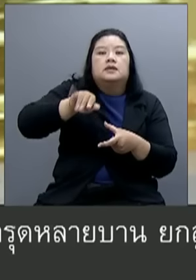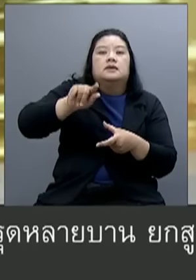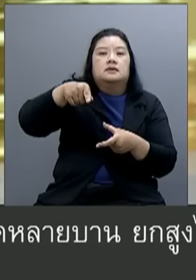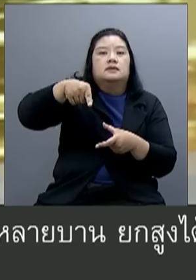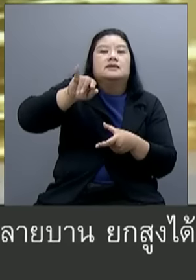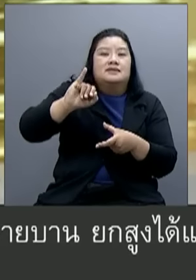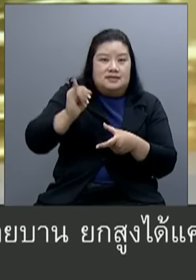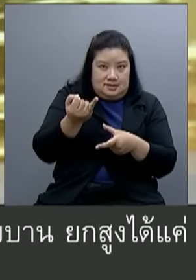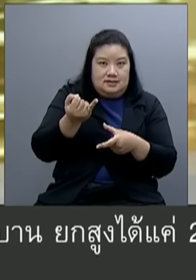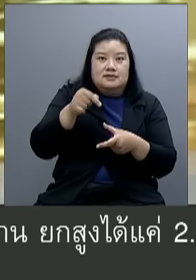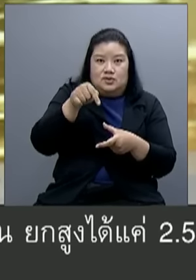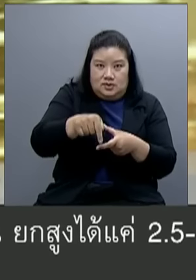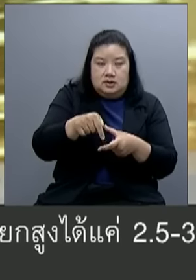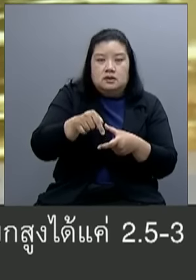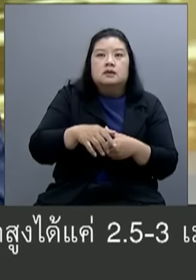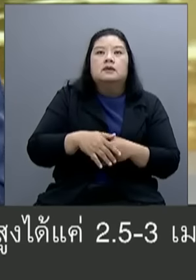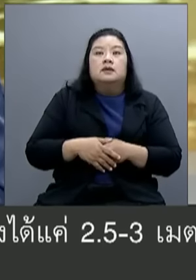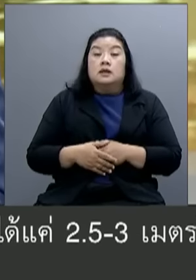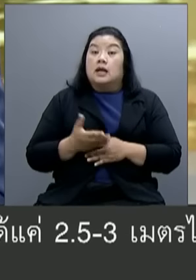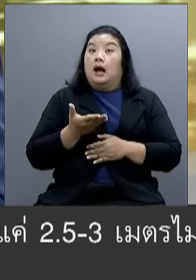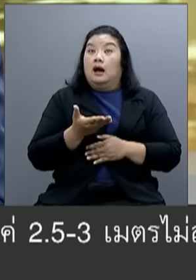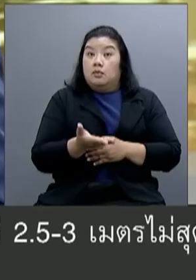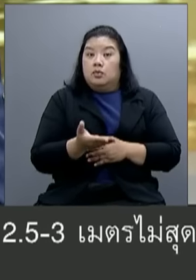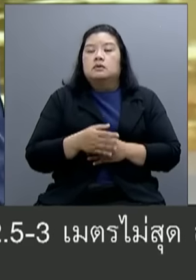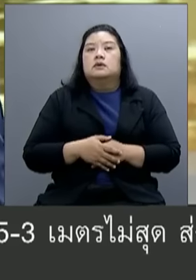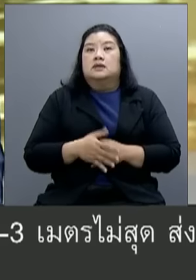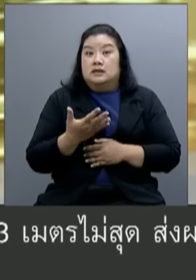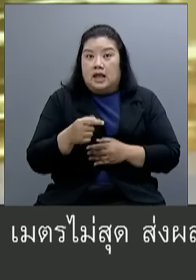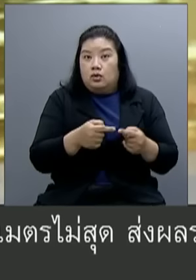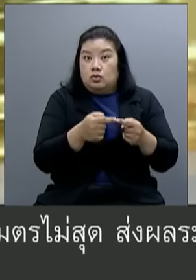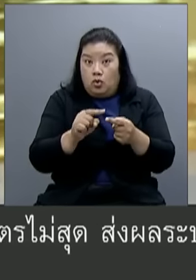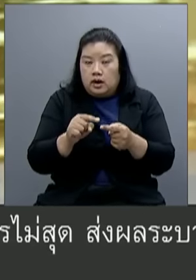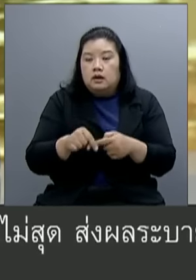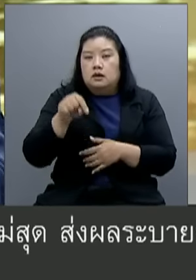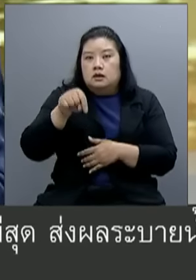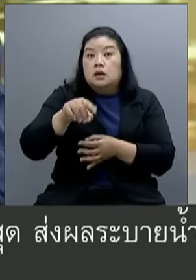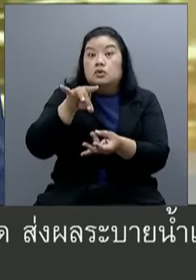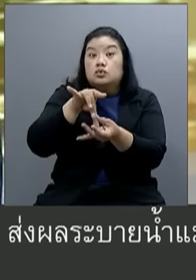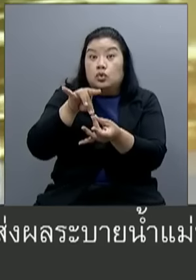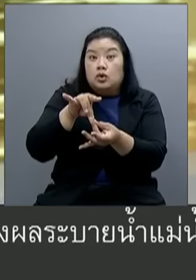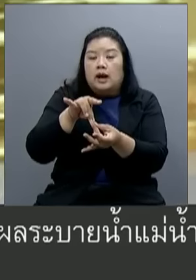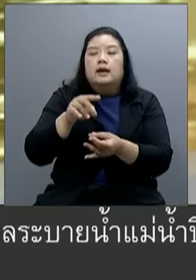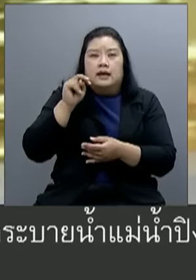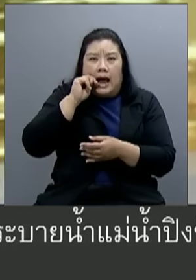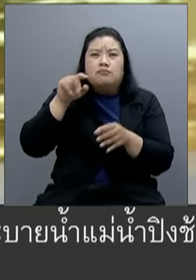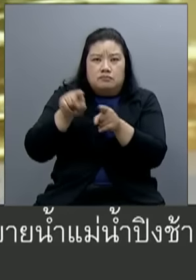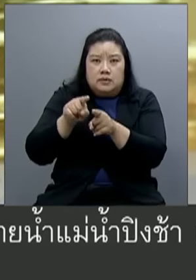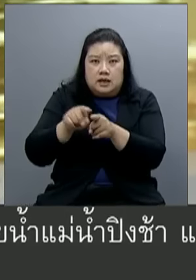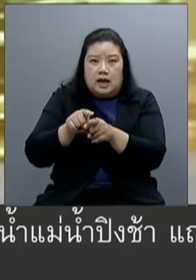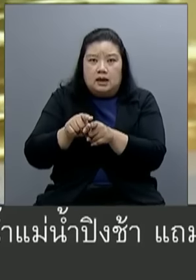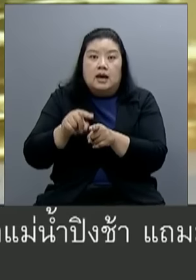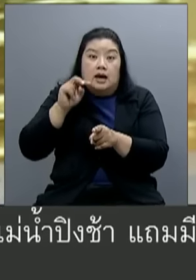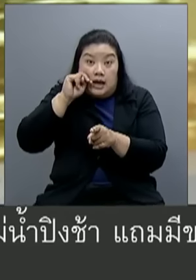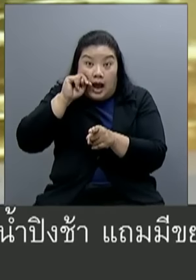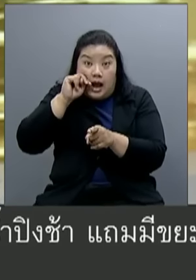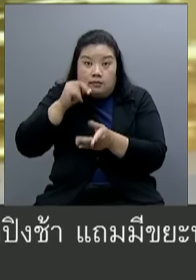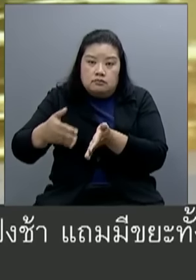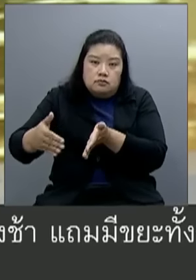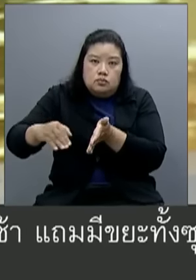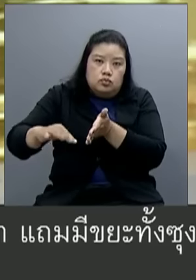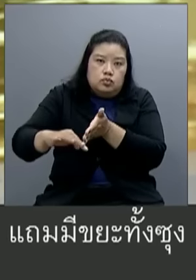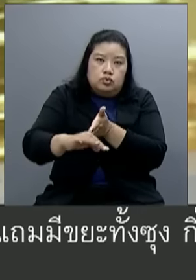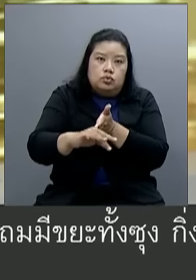ครับก็นอกจากนี้ครับในส่วนของจังหวัดสุโขทัยเองเนี่ยจะมีน้ำที่หลากออกไปจากลำน้ำนะครับจากช่องขาดนะ